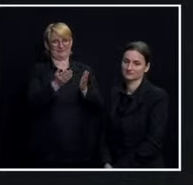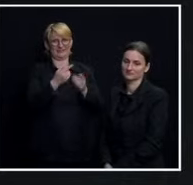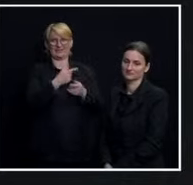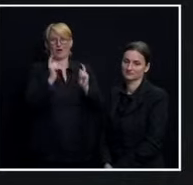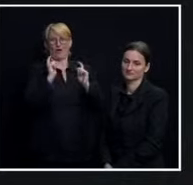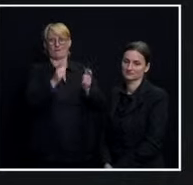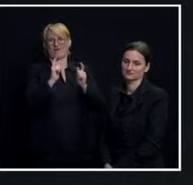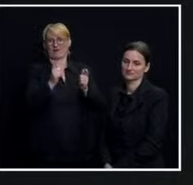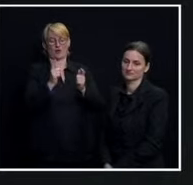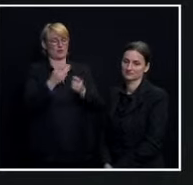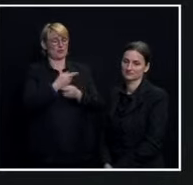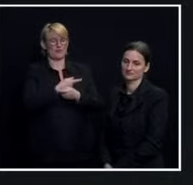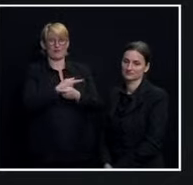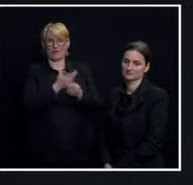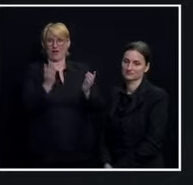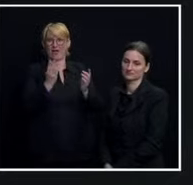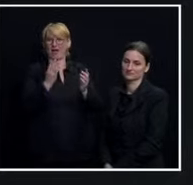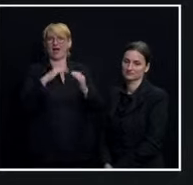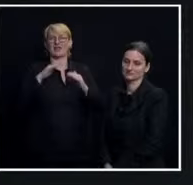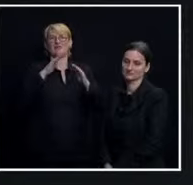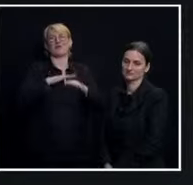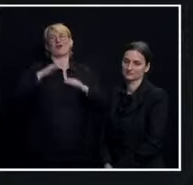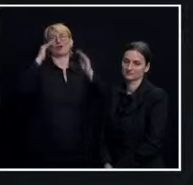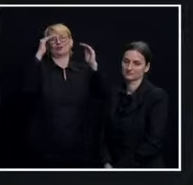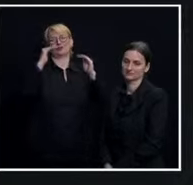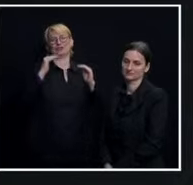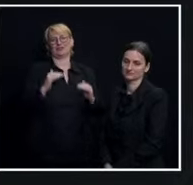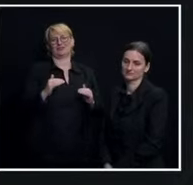aus fast allen Bevölkerungsschichten.